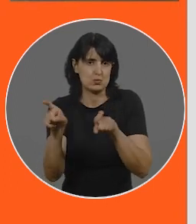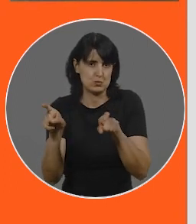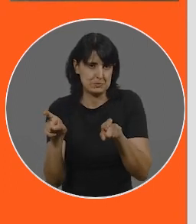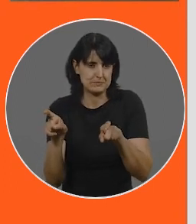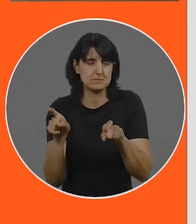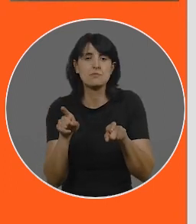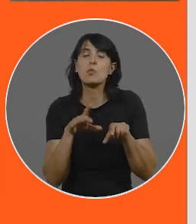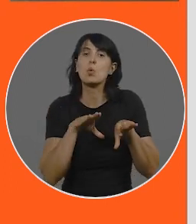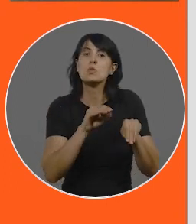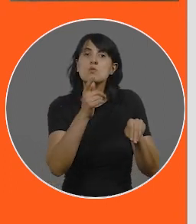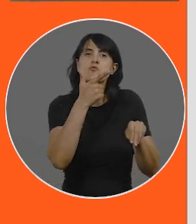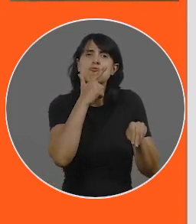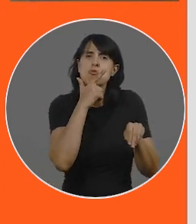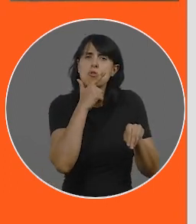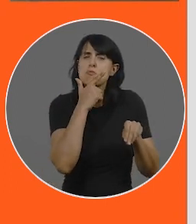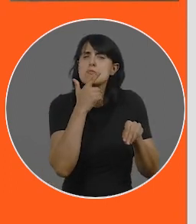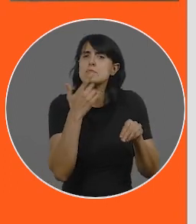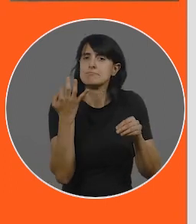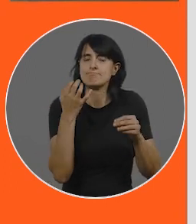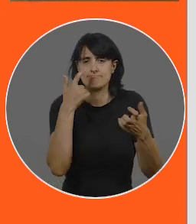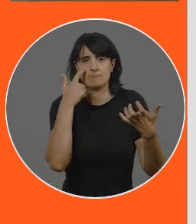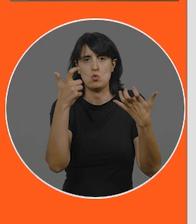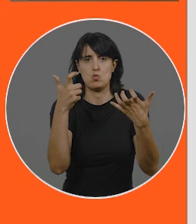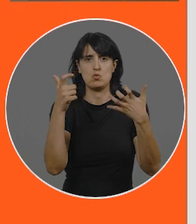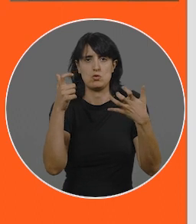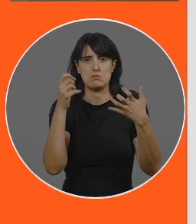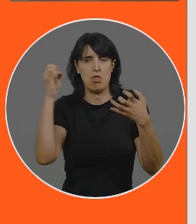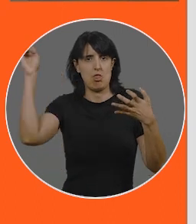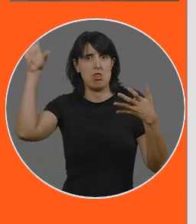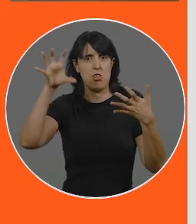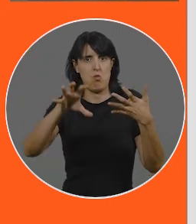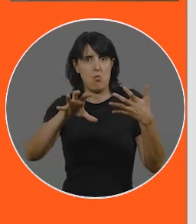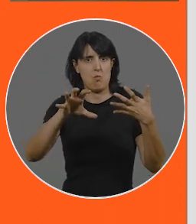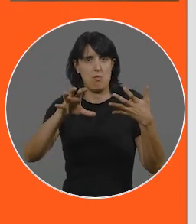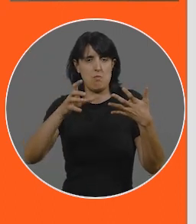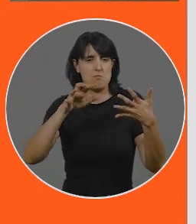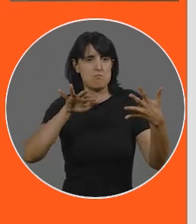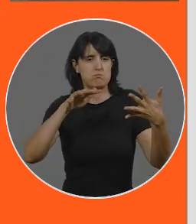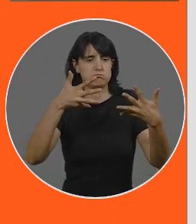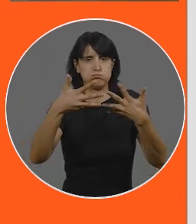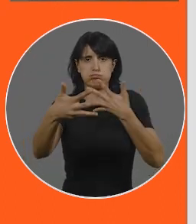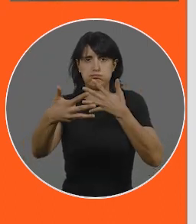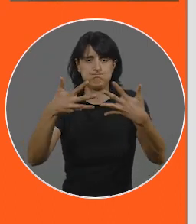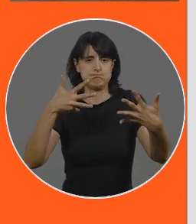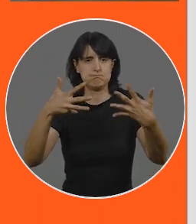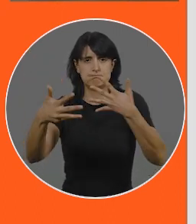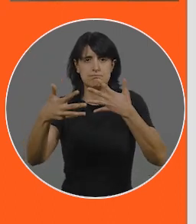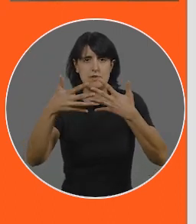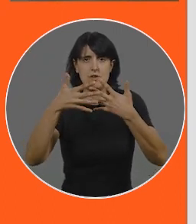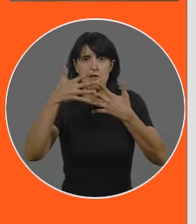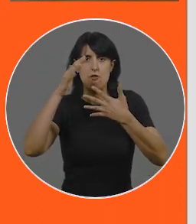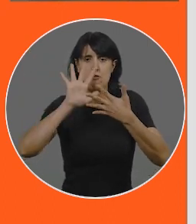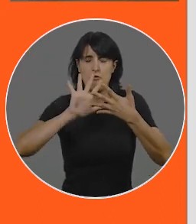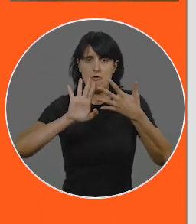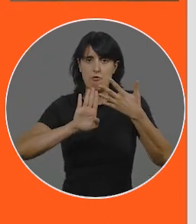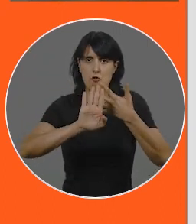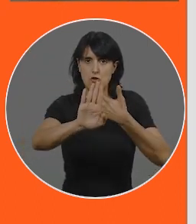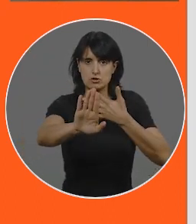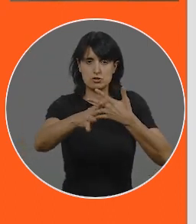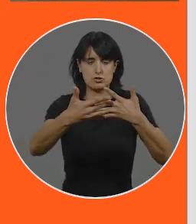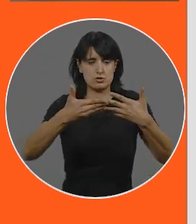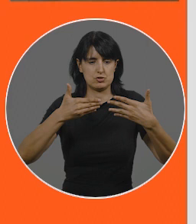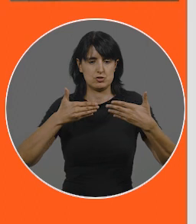Quines són les característiques que té l'ús del color? Doncs per començar, el contrast, no? La lluminositat, si fa més contrast al fons